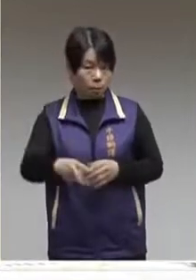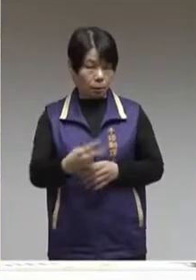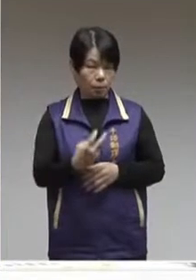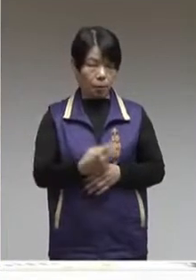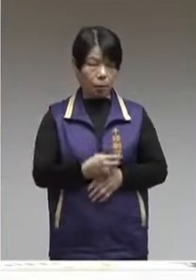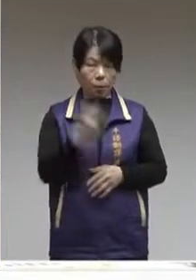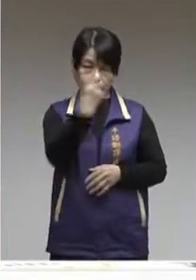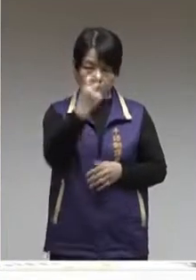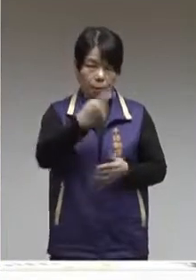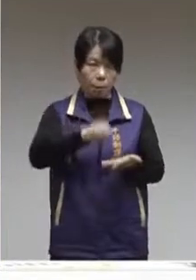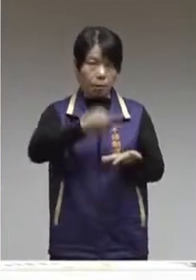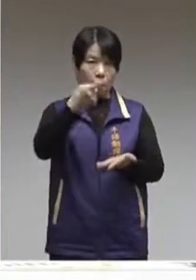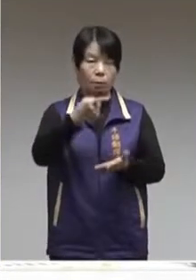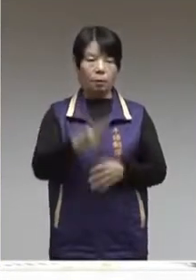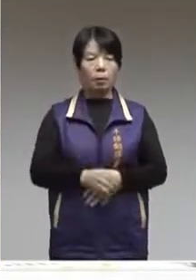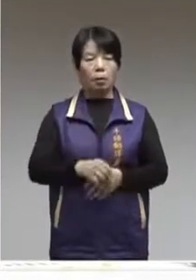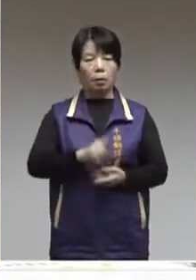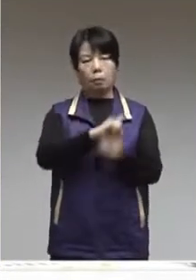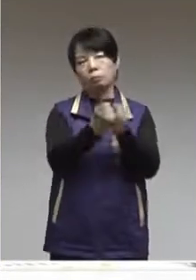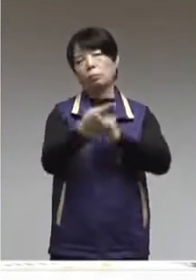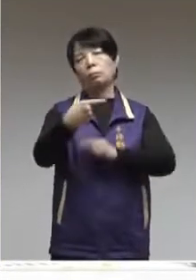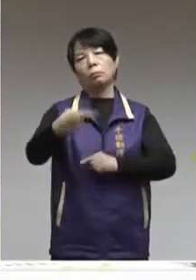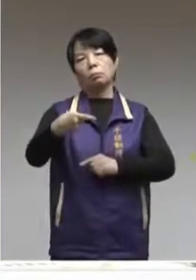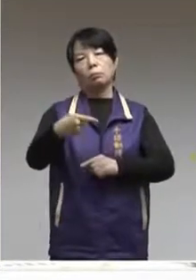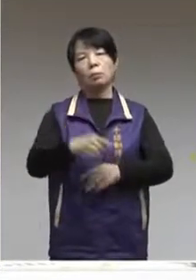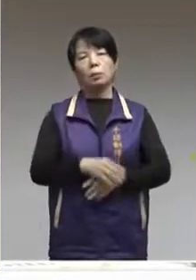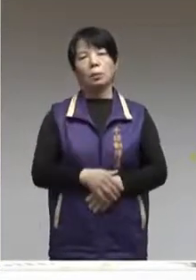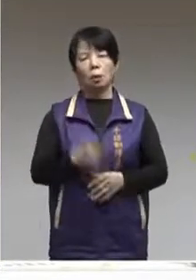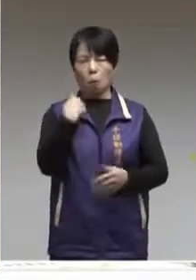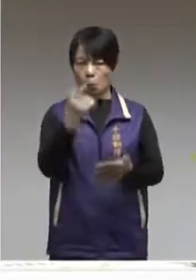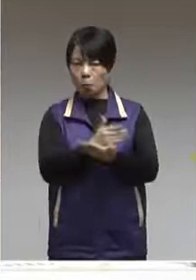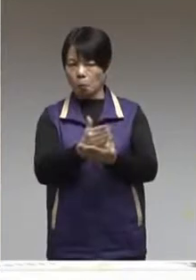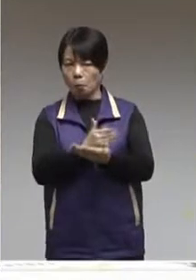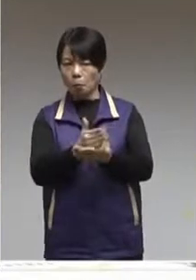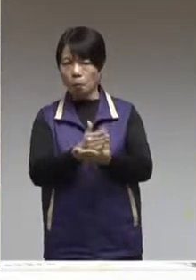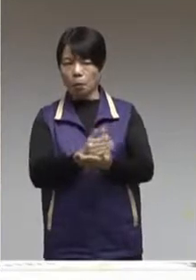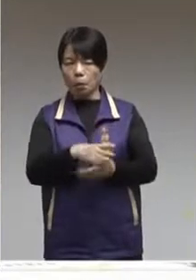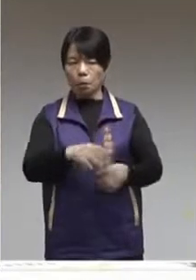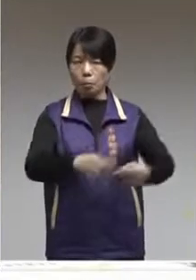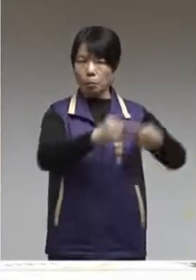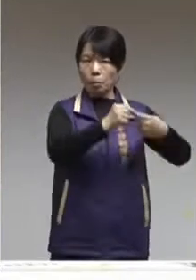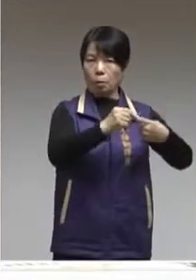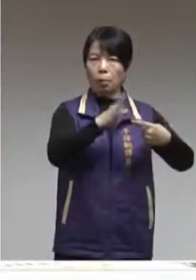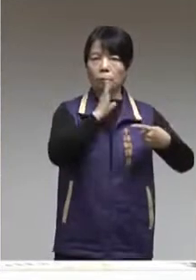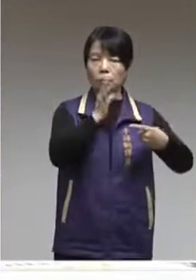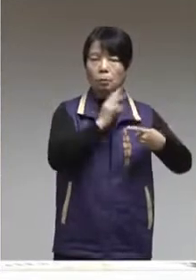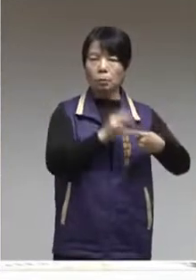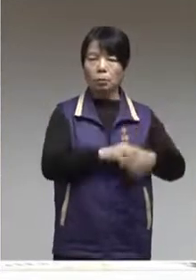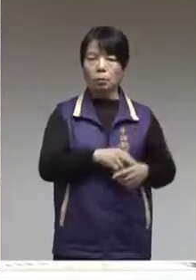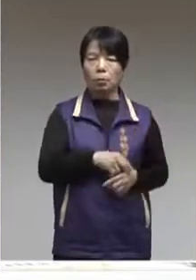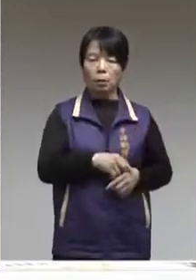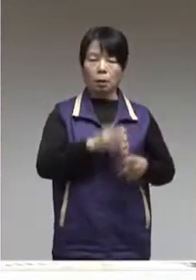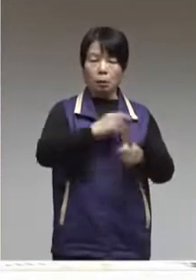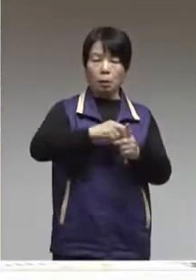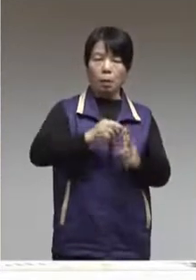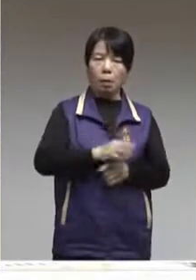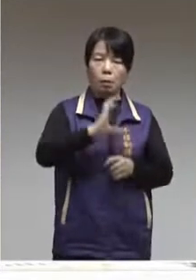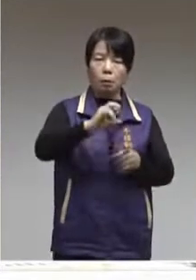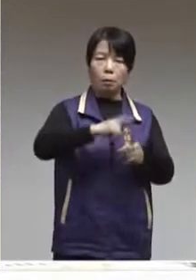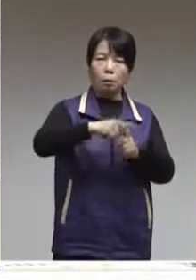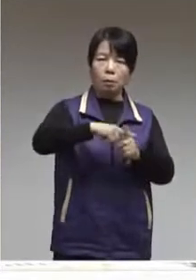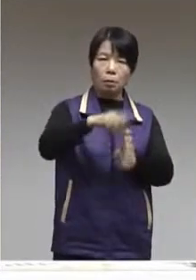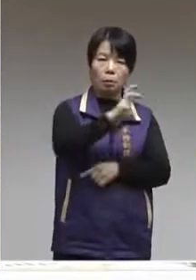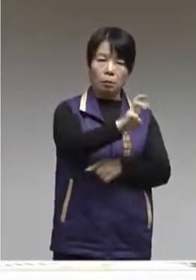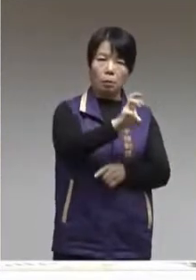候，哎，就阴性，啊、哦、啊，所以我们的判断就是说，那第一次这30点多或